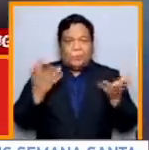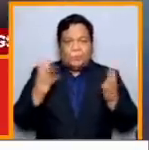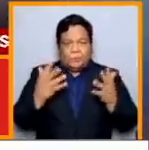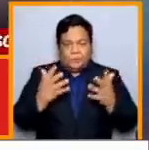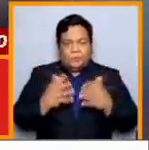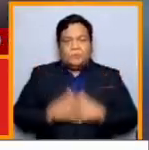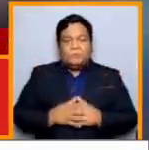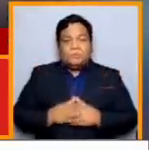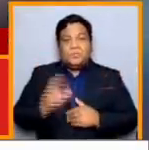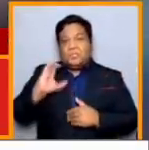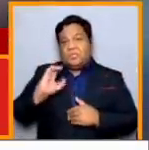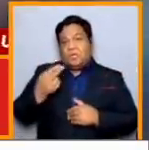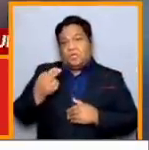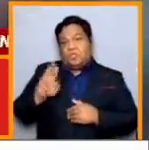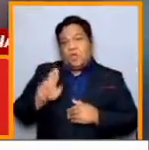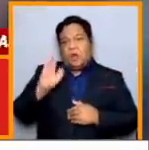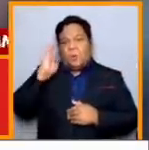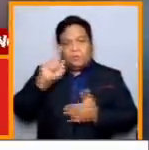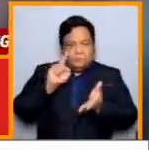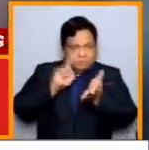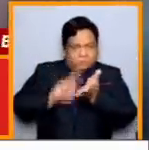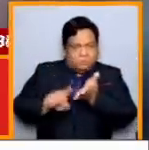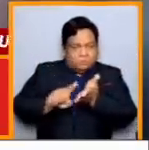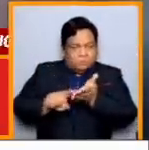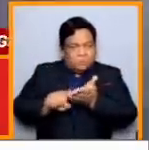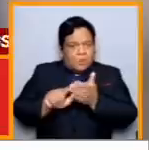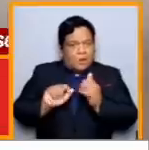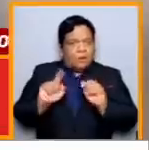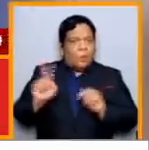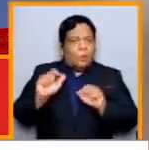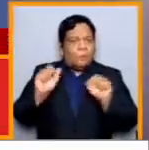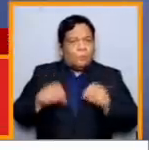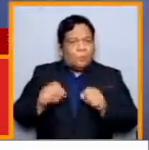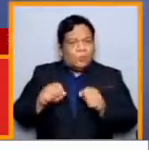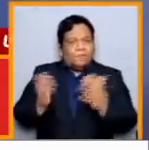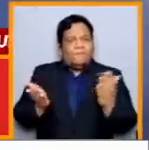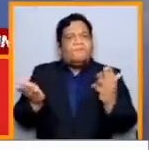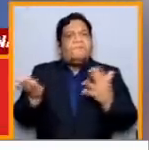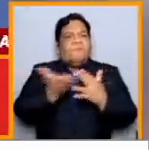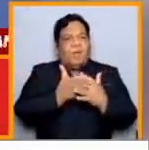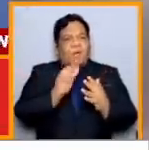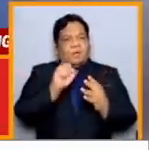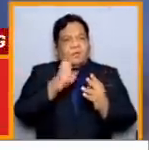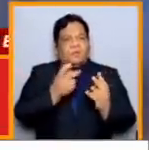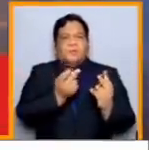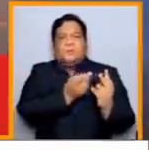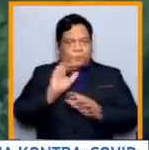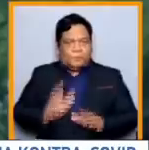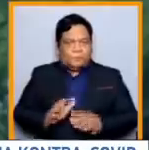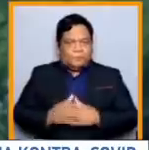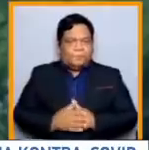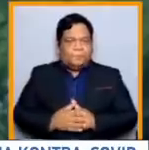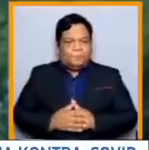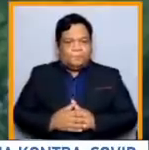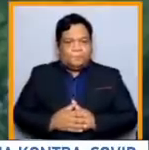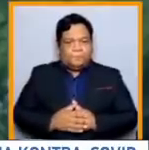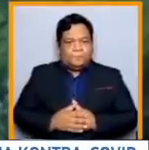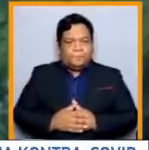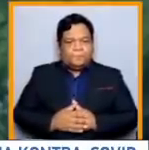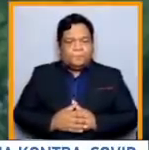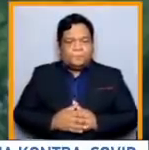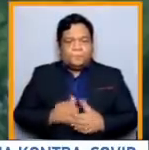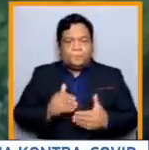ng CHR para sa posibleng pagsampa ng kasong paglabag sa civil service rules. Arestado ang